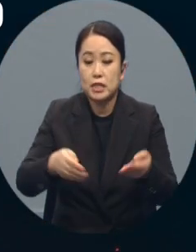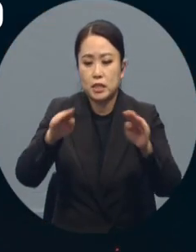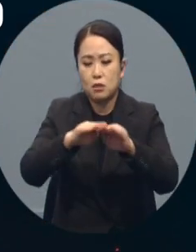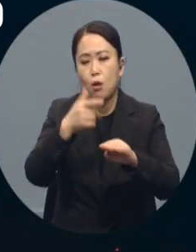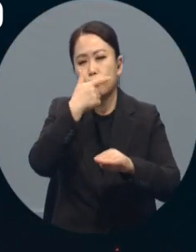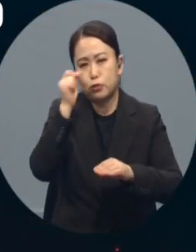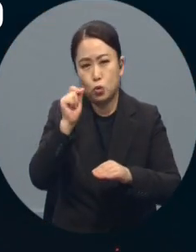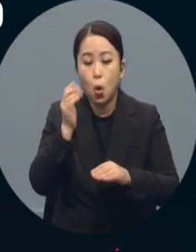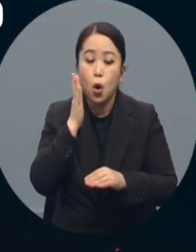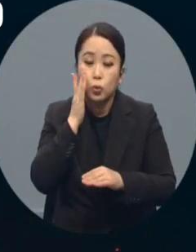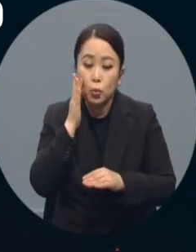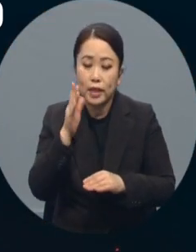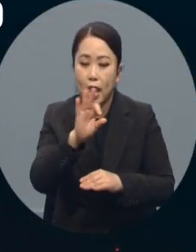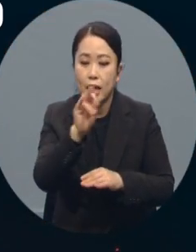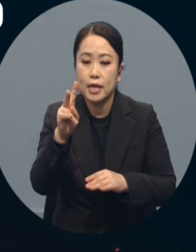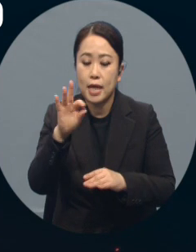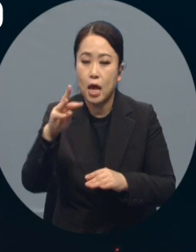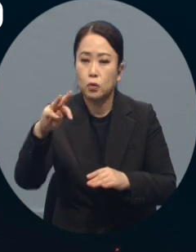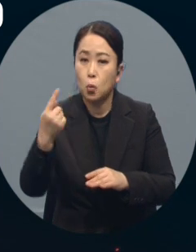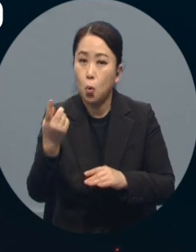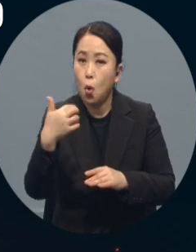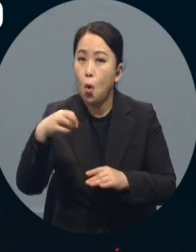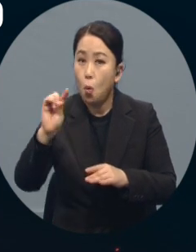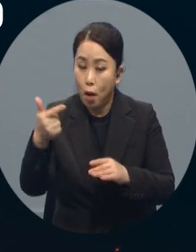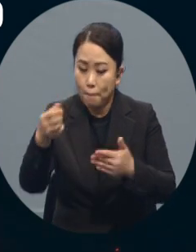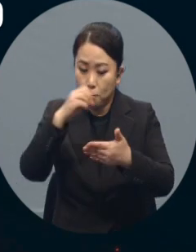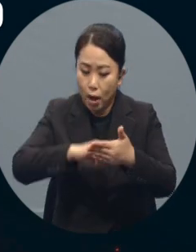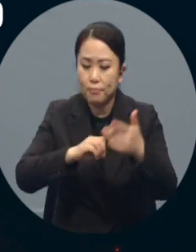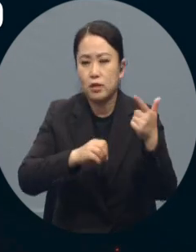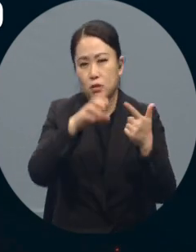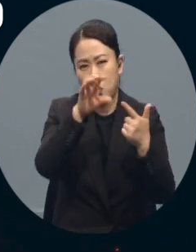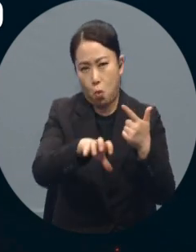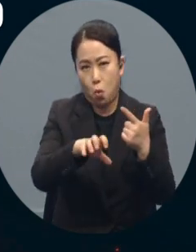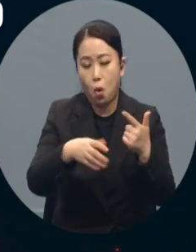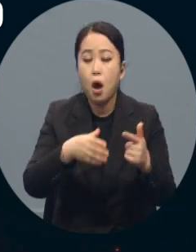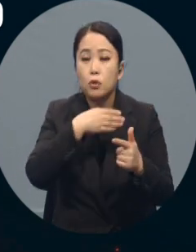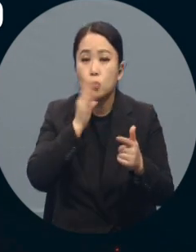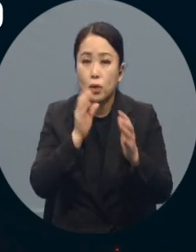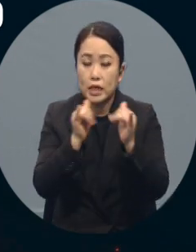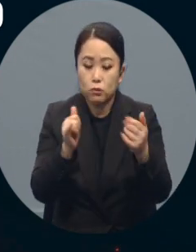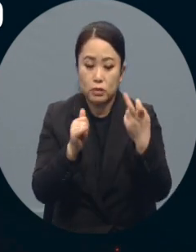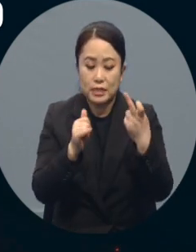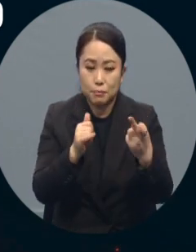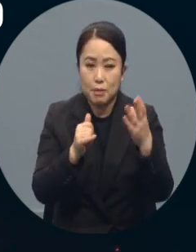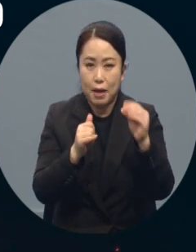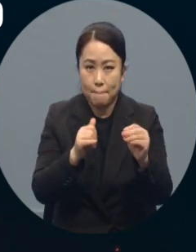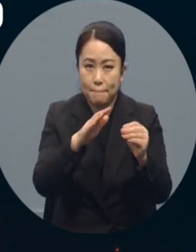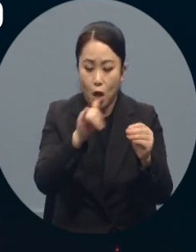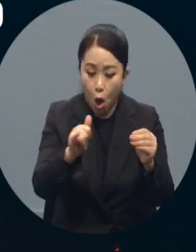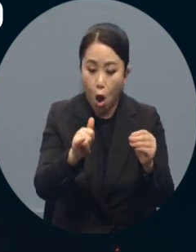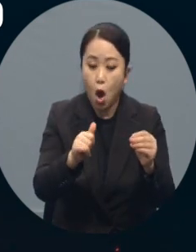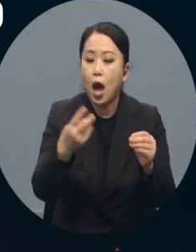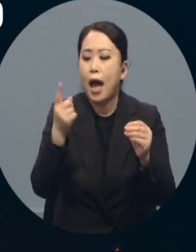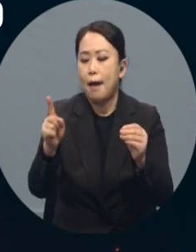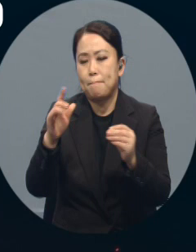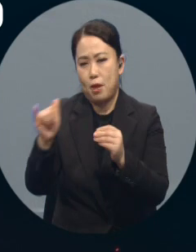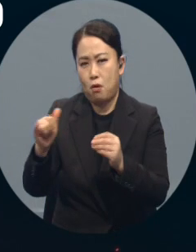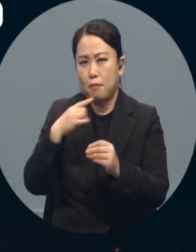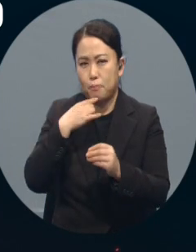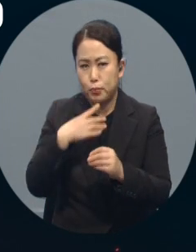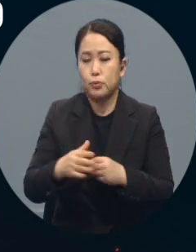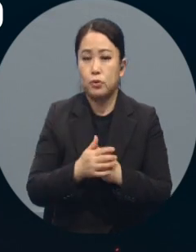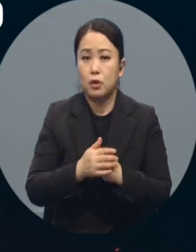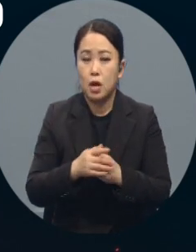동네양론을 비롯해 모두 6곳으로 노인인구 11만 명당 한 곳에 불과합니다 2만명당